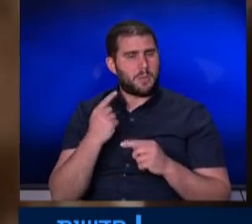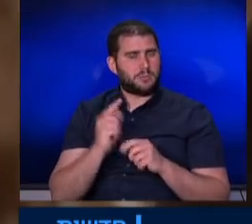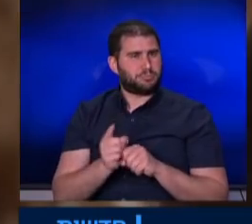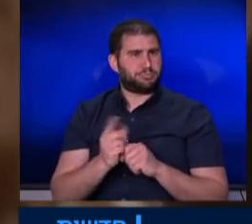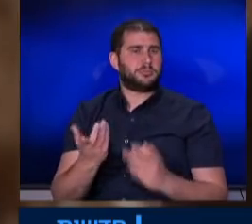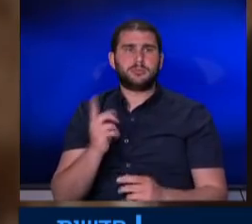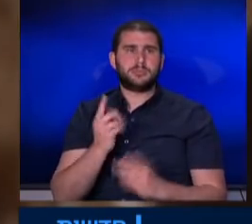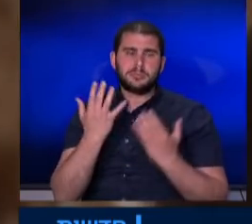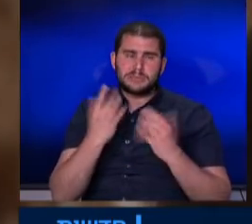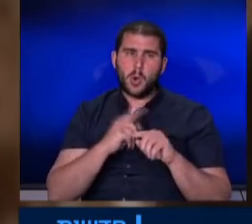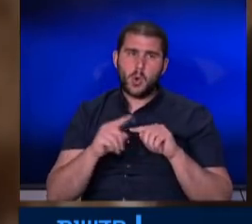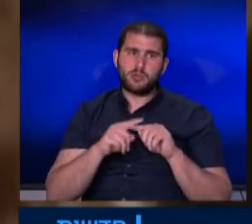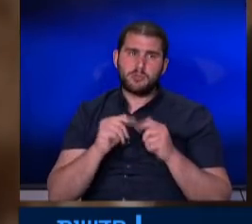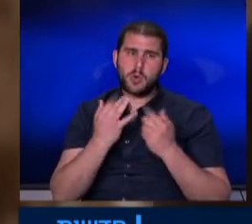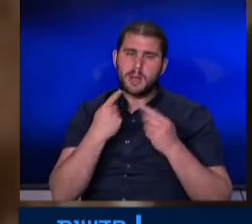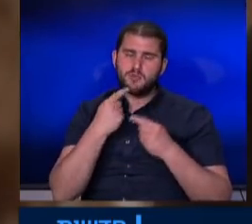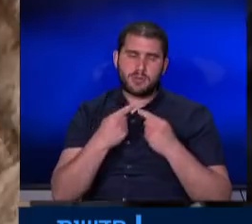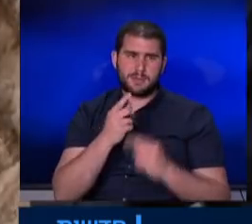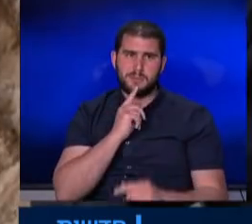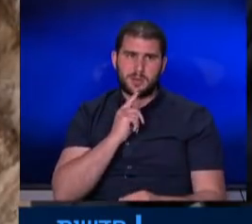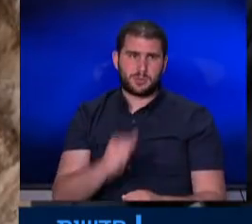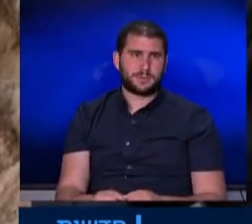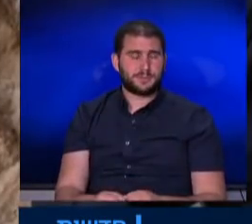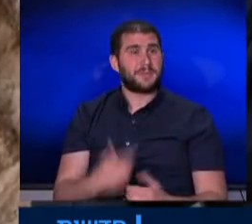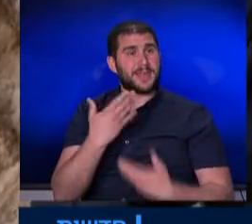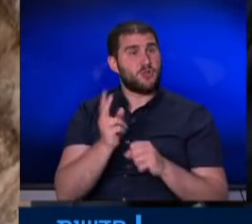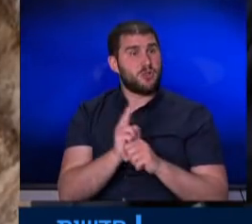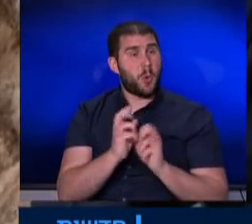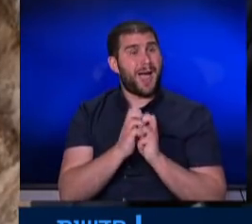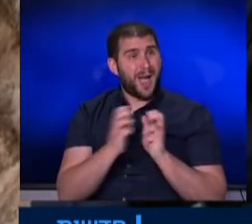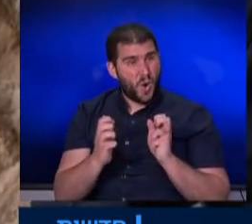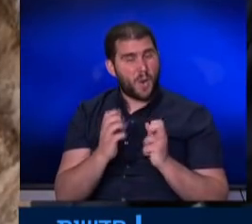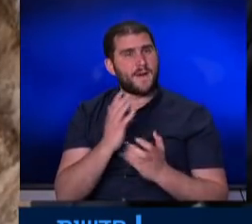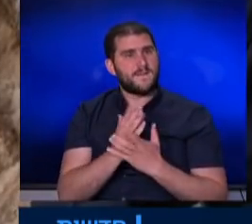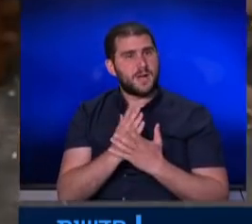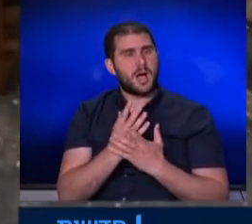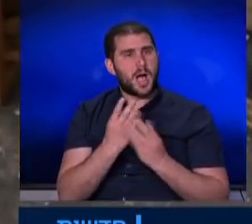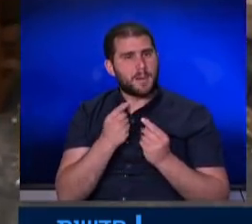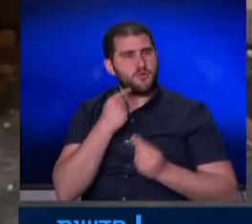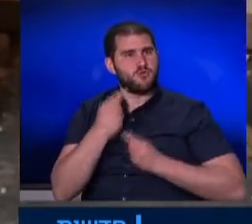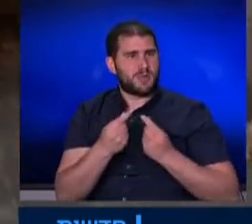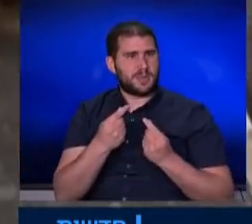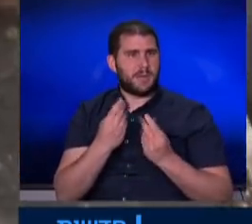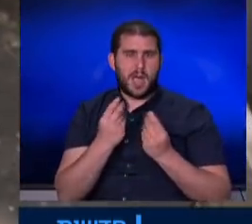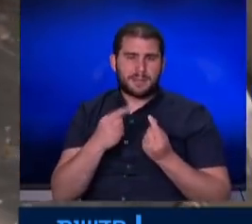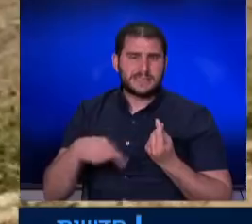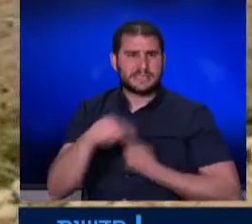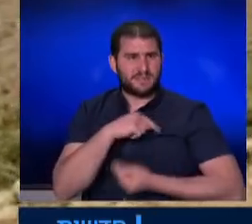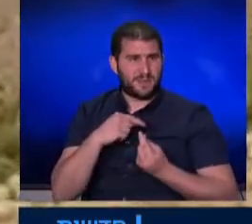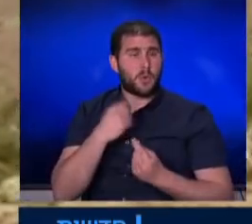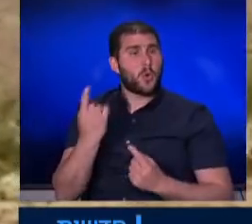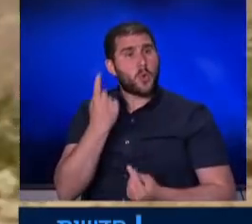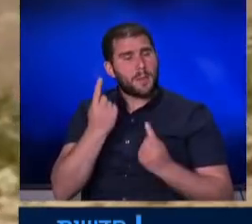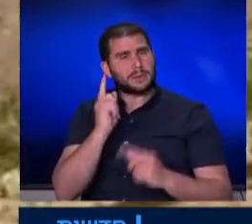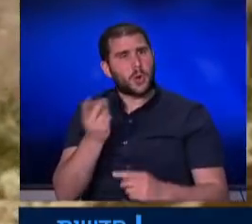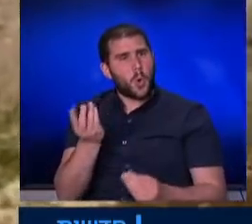דור, אלא במספר חודשים או שנים. תהליך שימור ארוך שמארך כבר הרבה מאוד שנים בהרבה מאוד סבבים, וכל פעם צריך